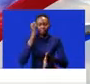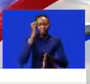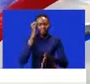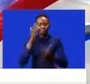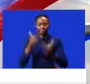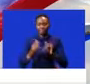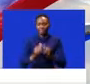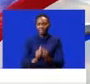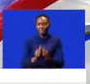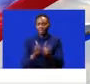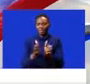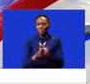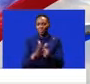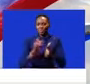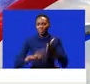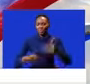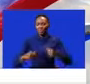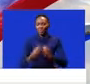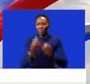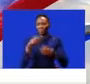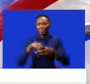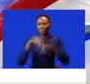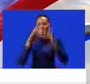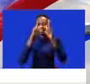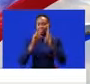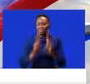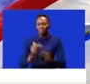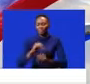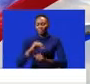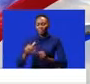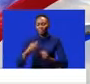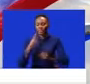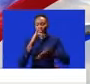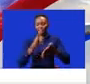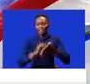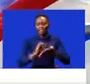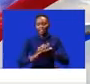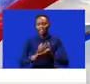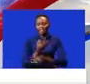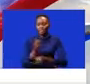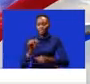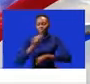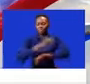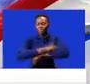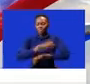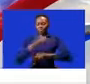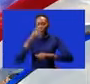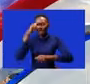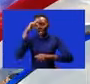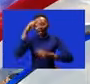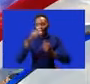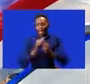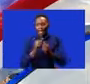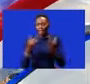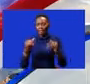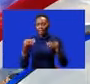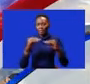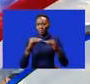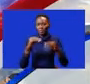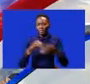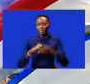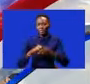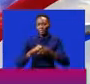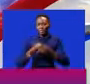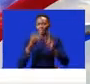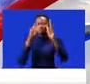Achiel kachiel gi mago matimore kaunti ma Kisumu kae, wayudo kanyo ni moko kuom sikunde mago mag sekondar ne oromo e Kisumu Girls